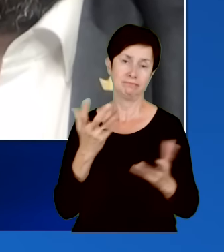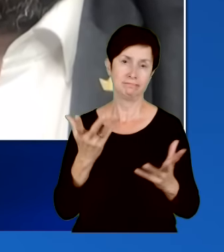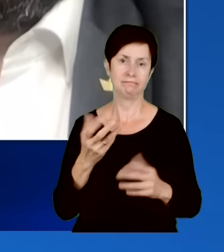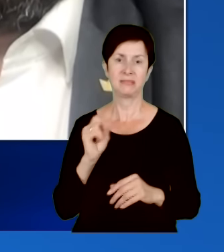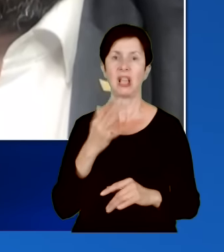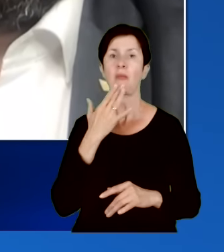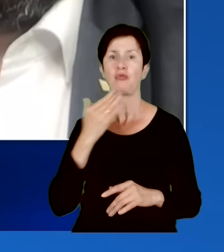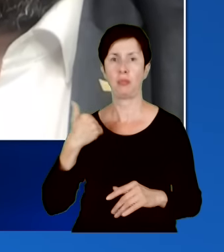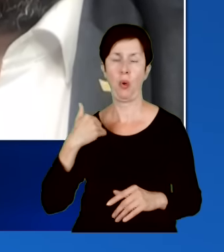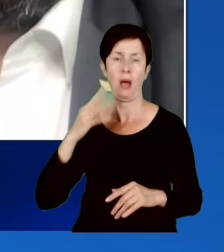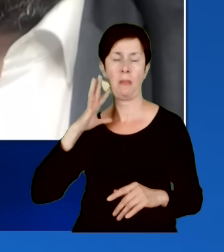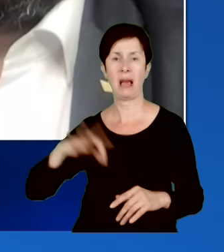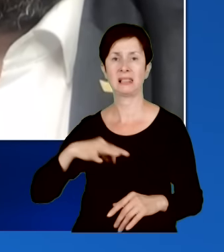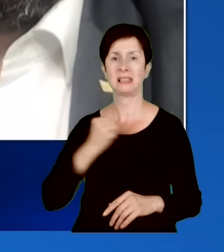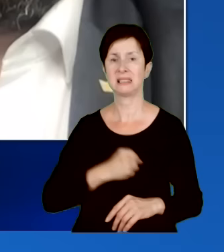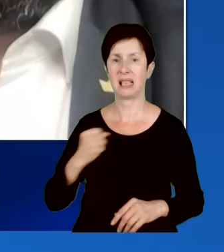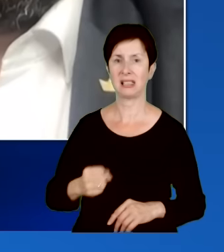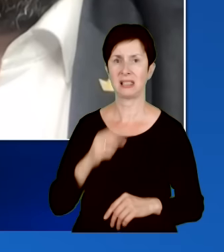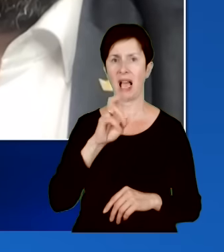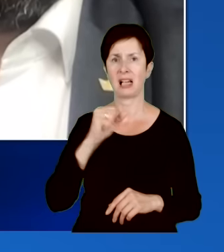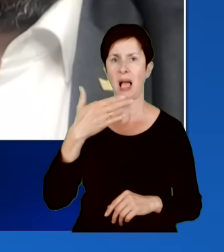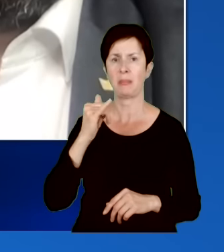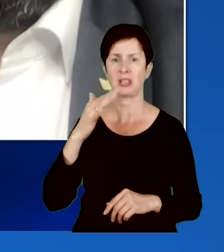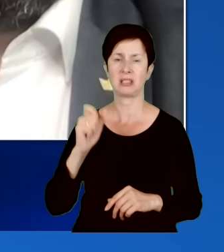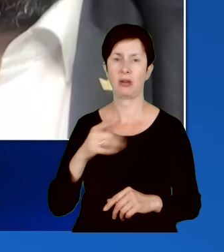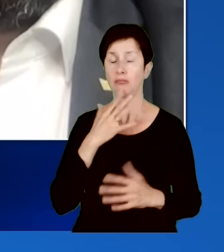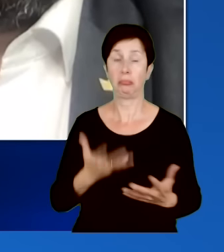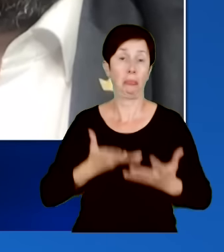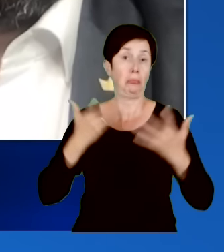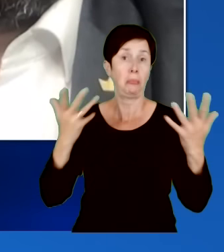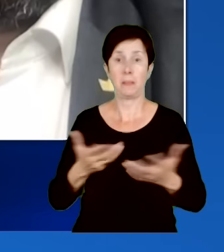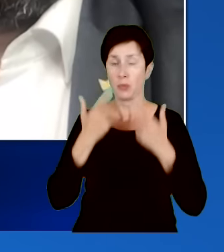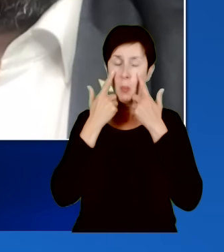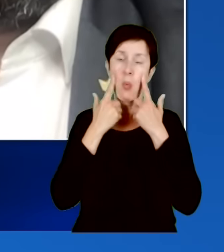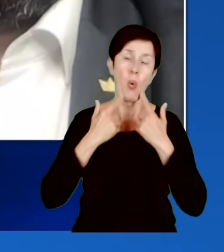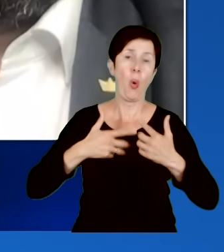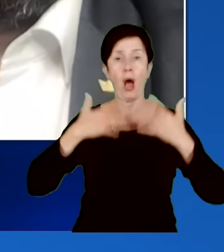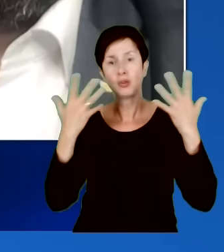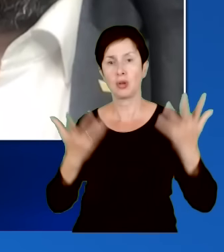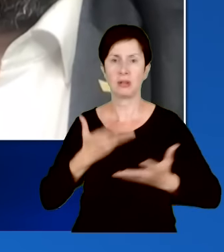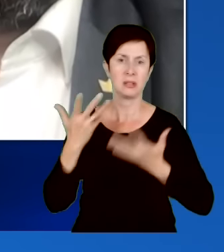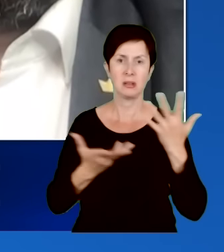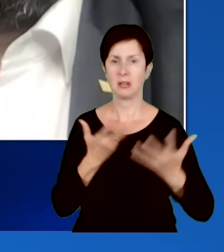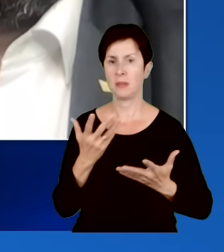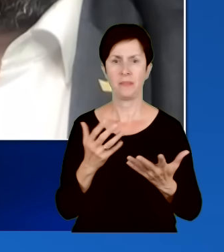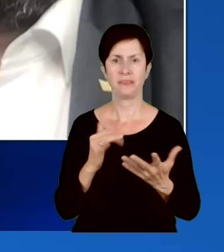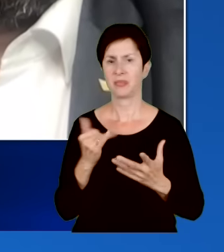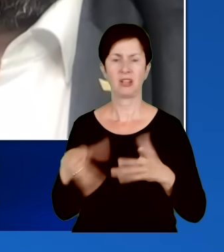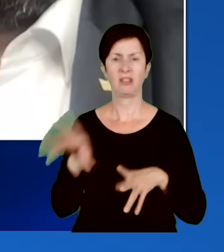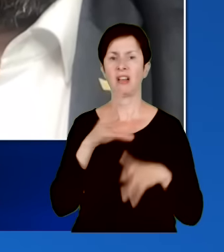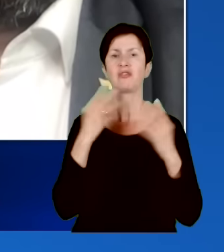pani sędzia Kamińska wzruszając się niemal płacząc nad tym Jacy wspaniali są sędziowie